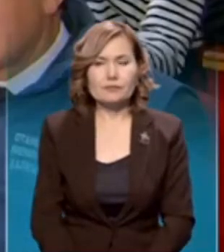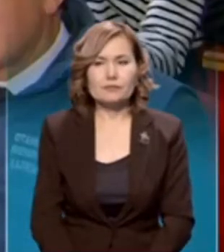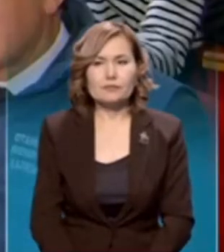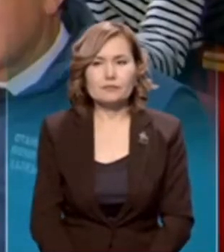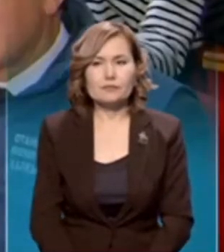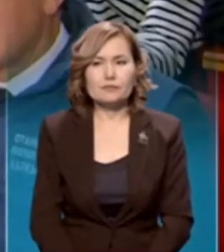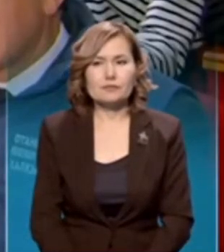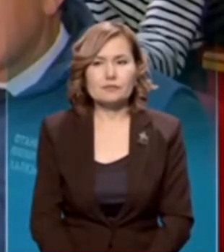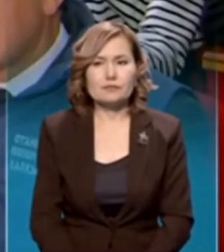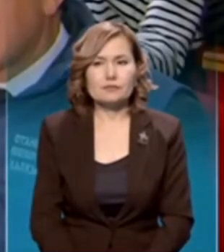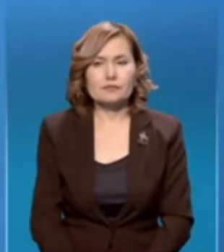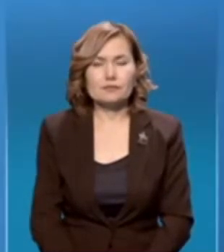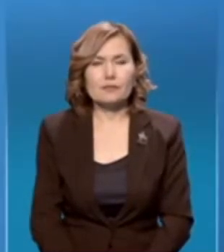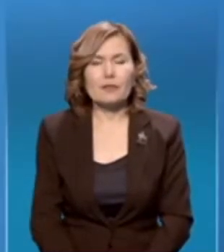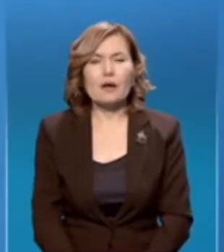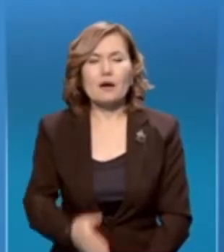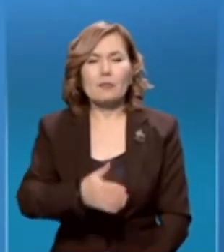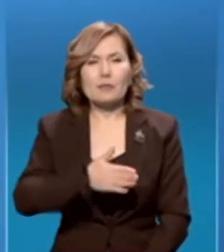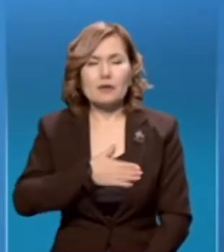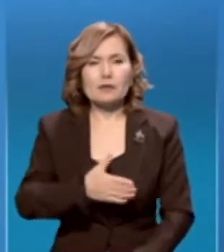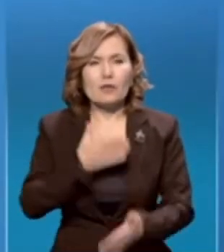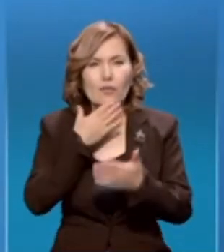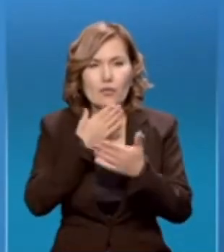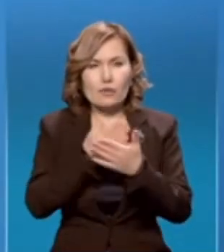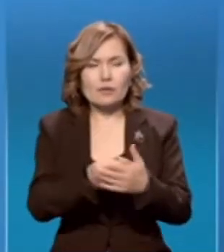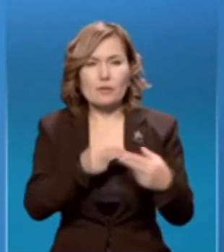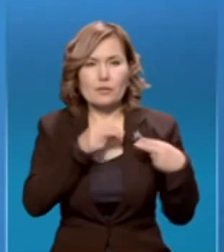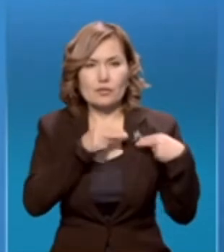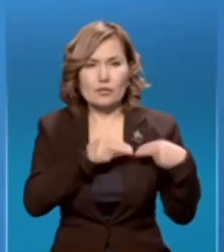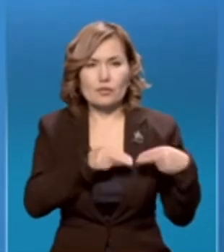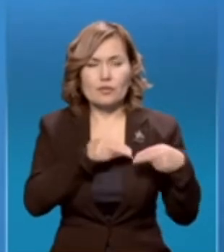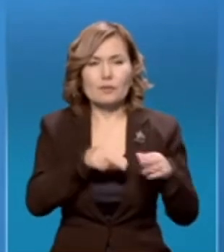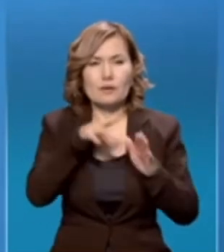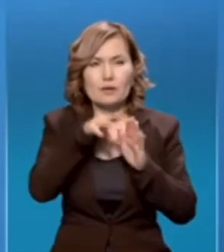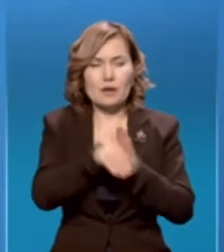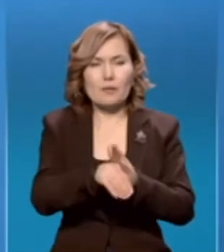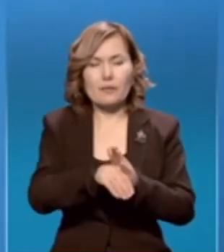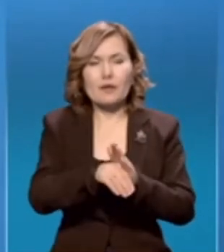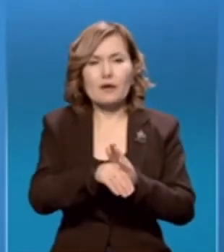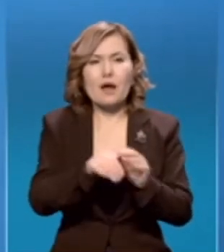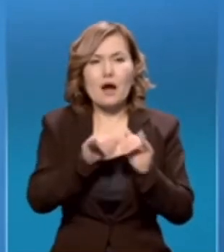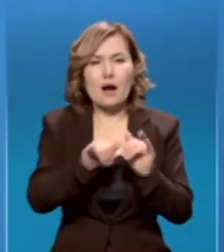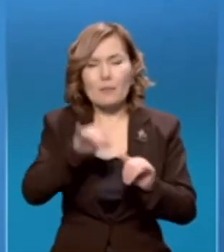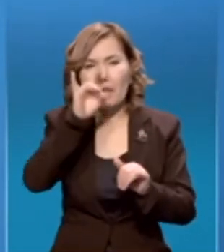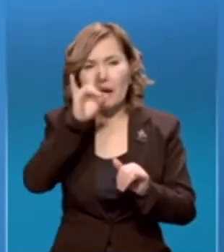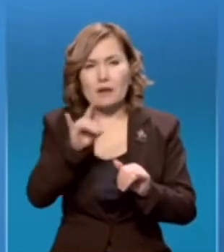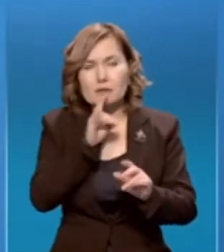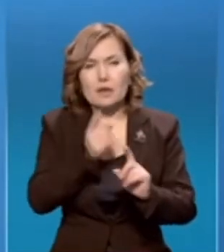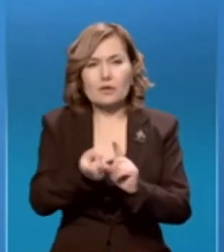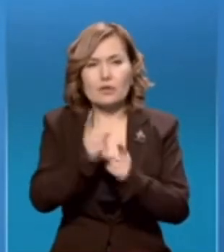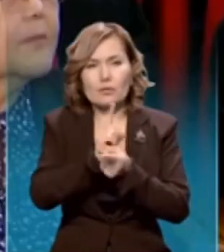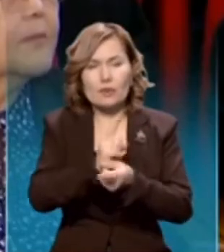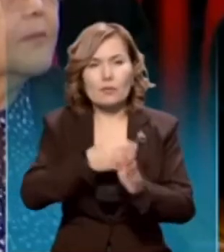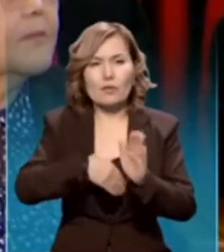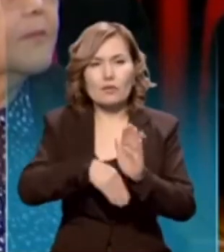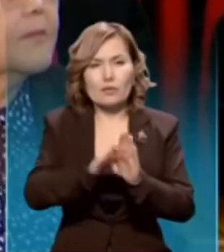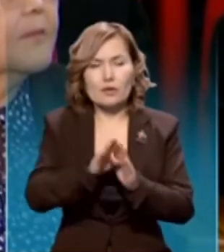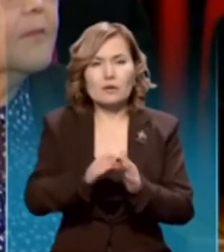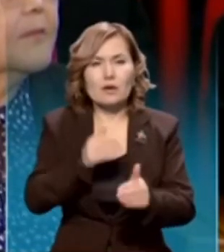Кішкентай болса да үлесімізді Қазақстанды өзгерту үшін, жаңарту үшін қосуымыз керек.